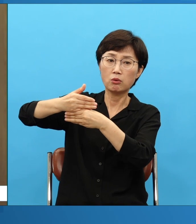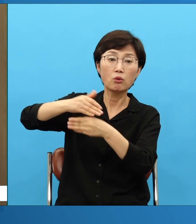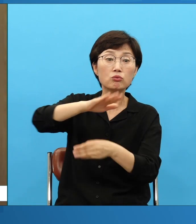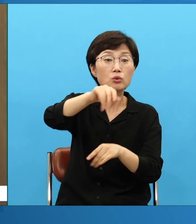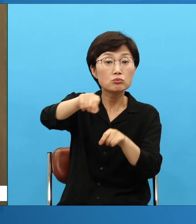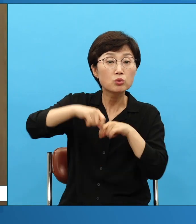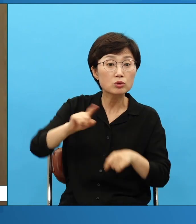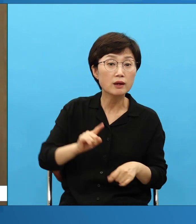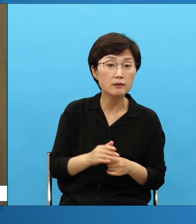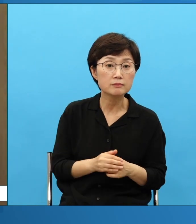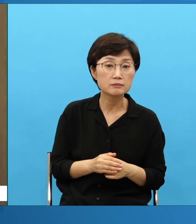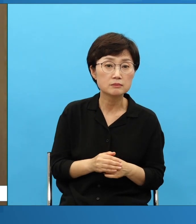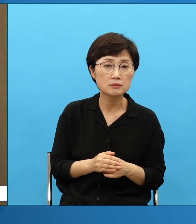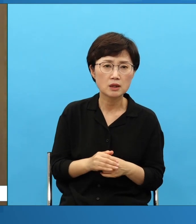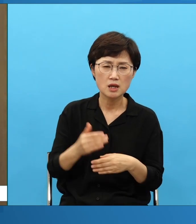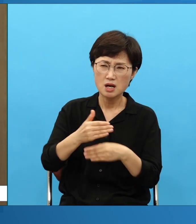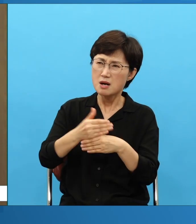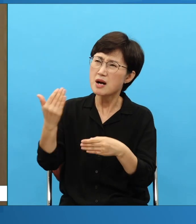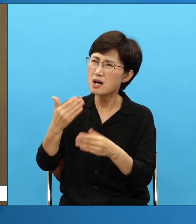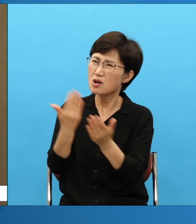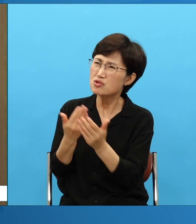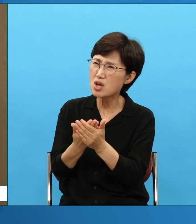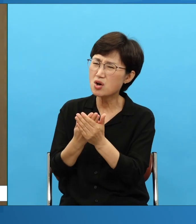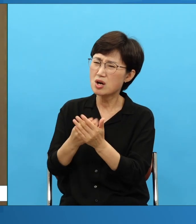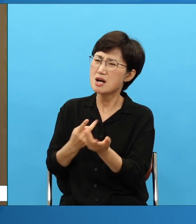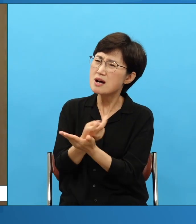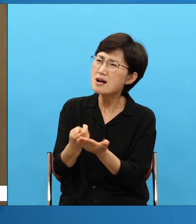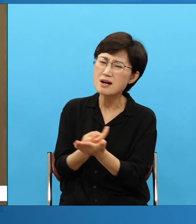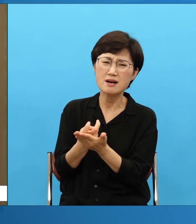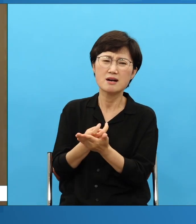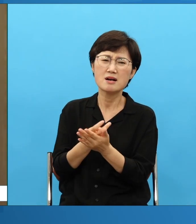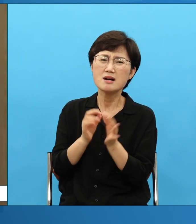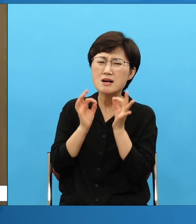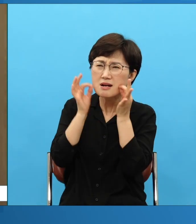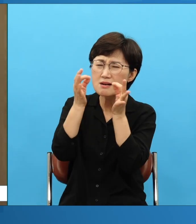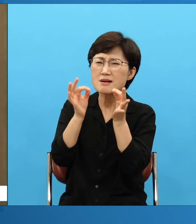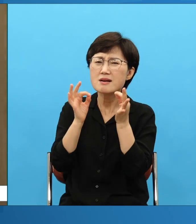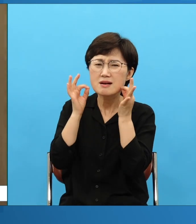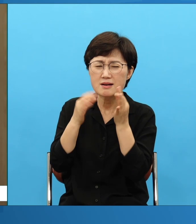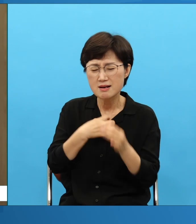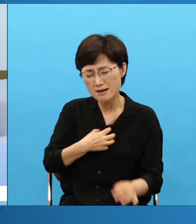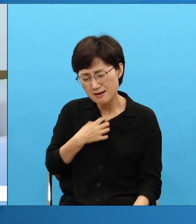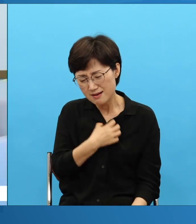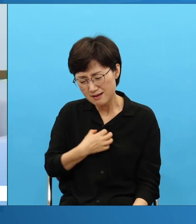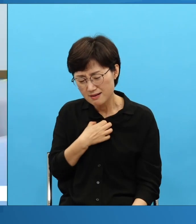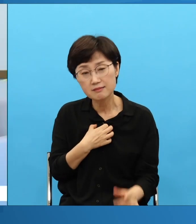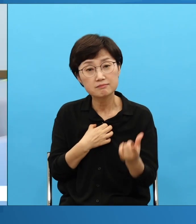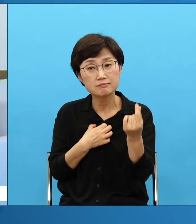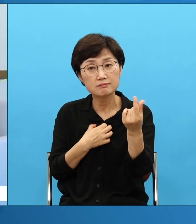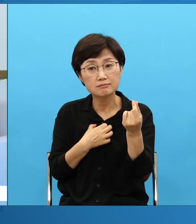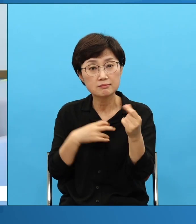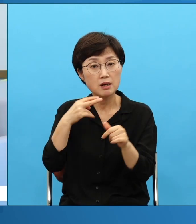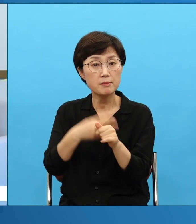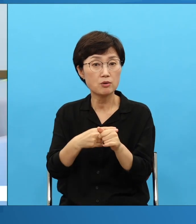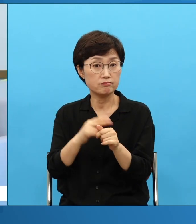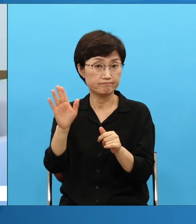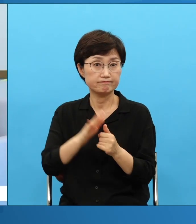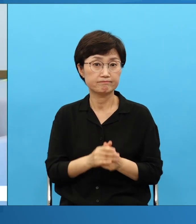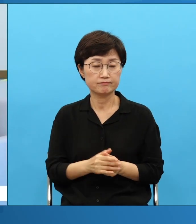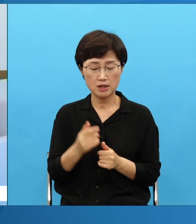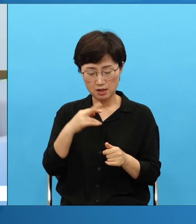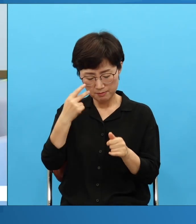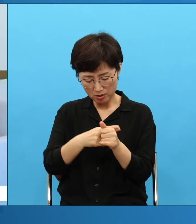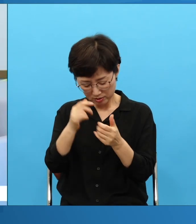같으면은 전도 문이 막히면 그렇죠, 몸부림치겠죠. 근데 바울은 역시